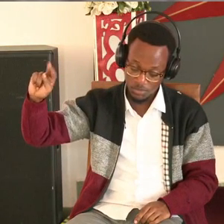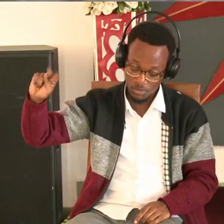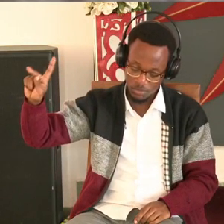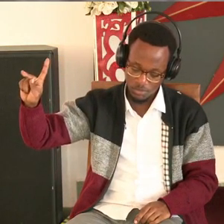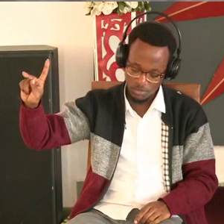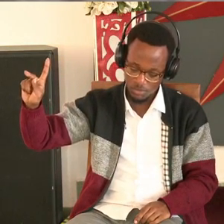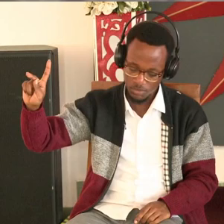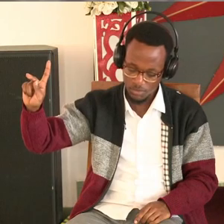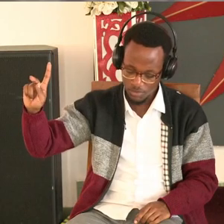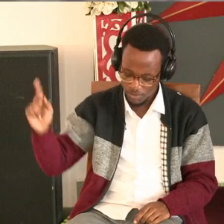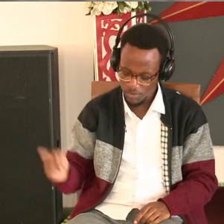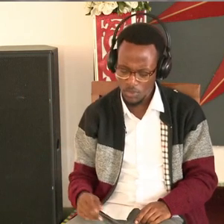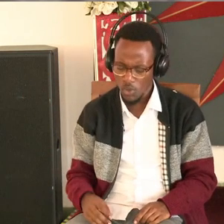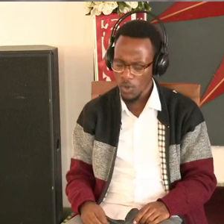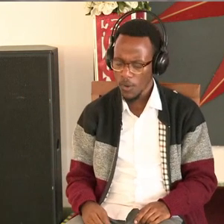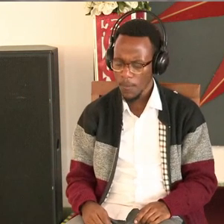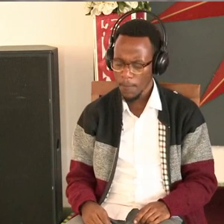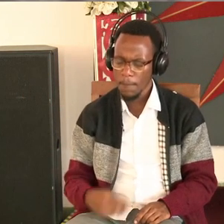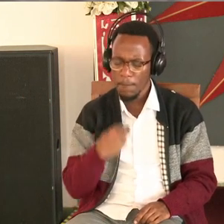Franck.